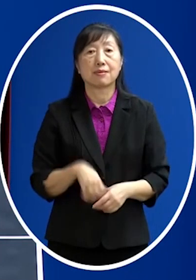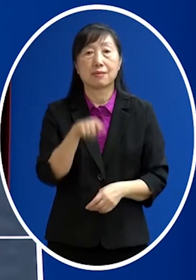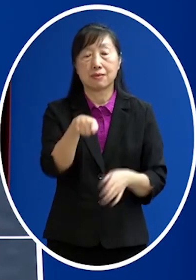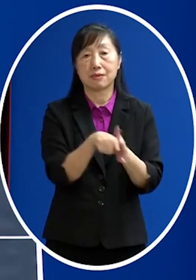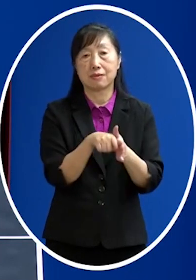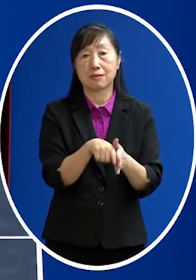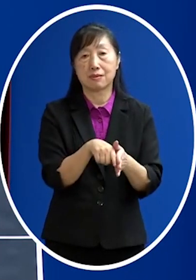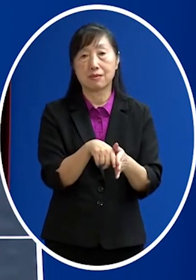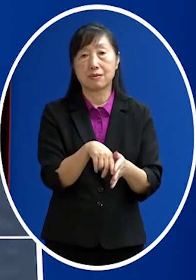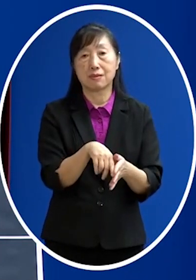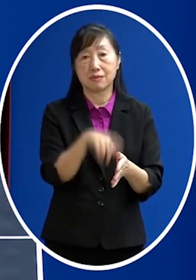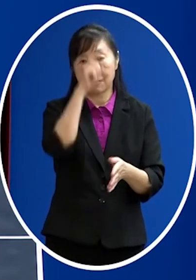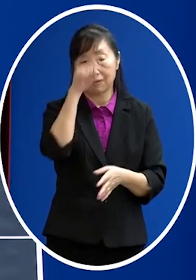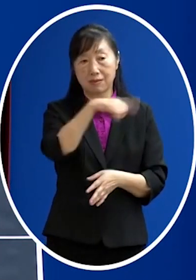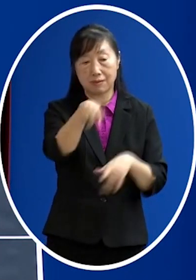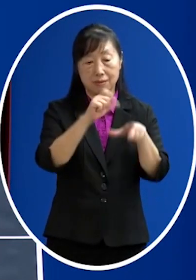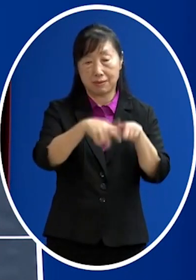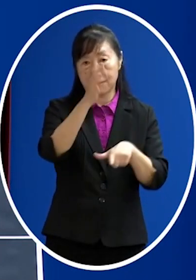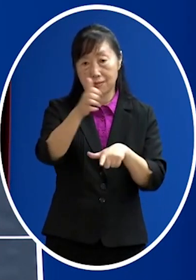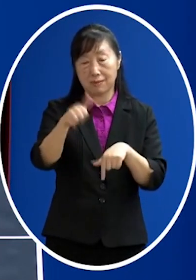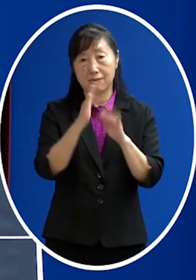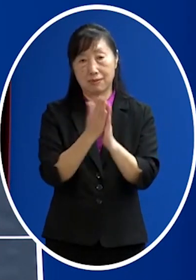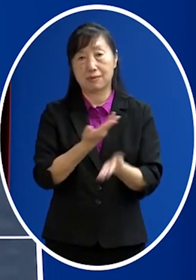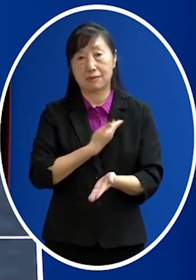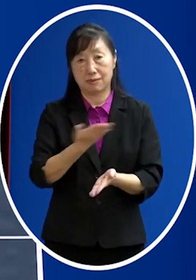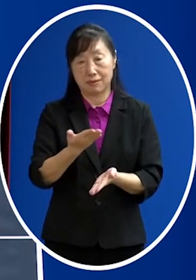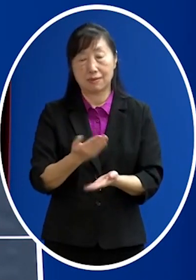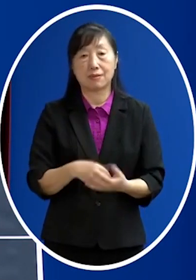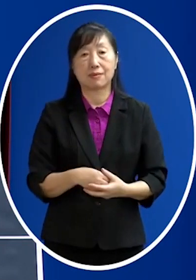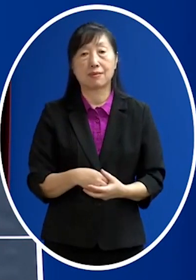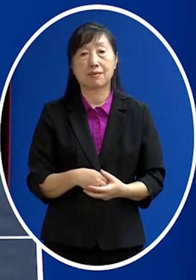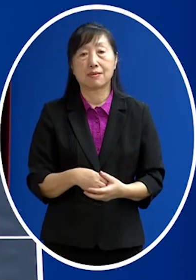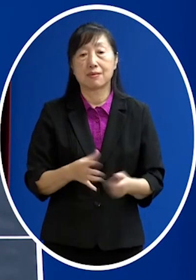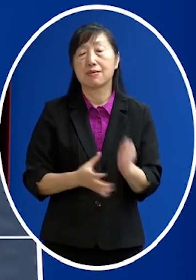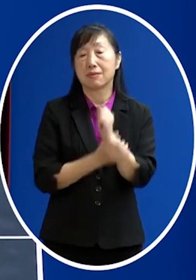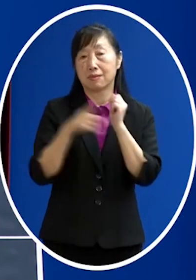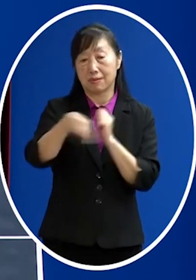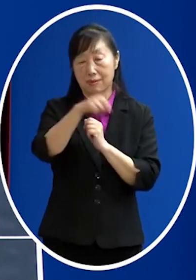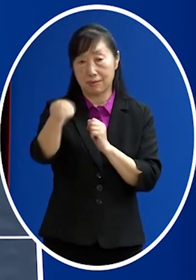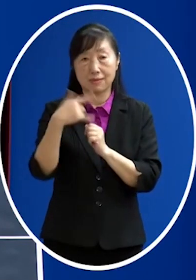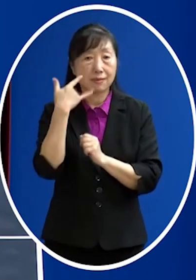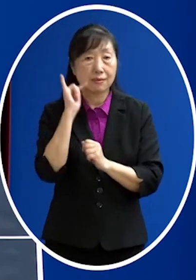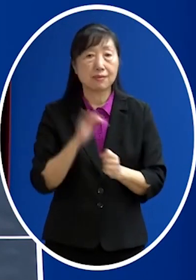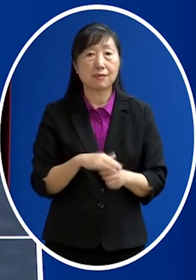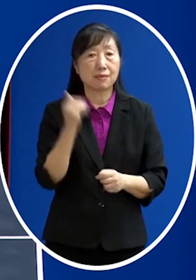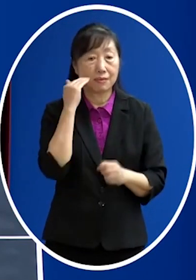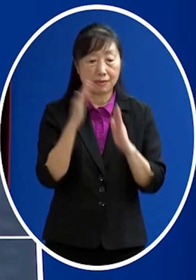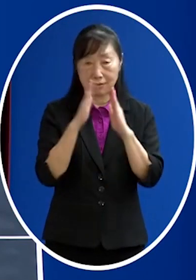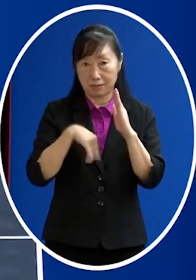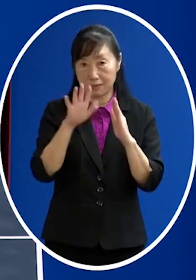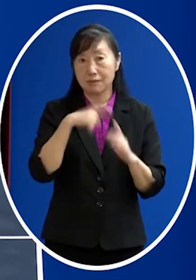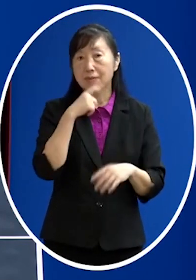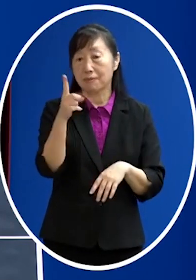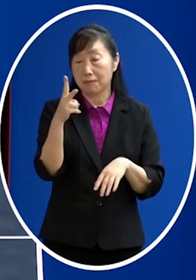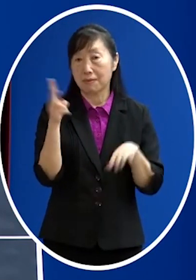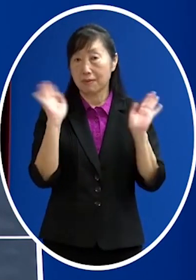关企业雇主能够尽量的来支持家中有12岁学童跟身心障碍子